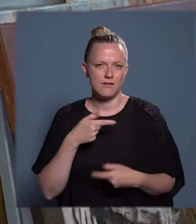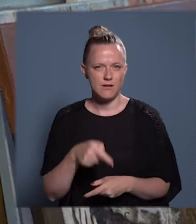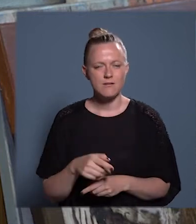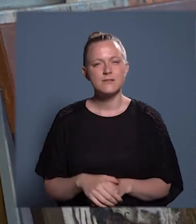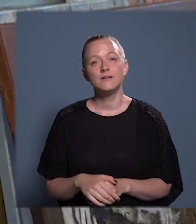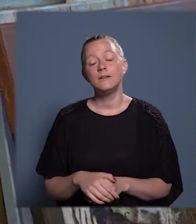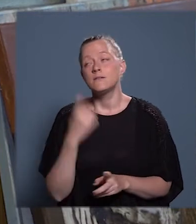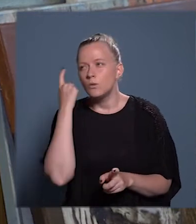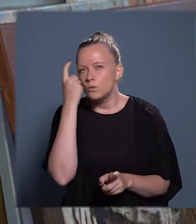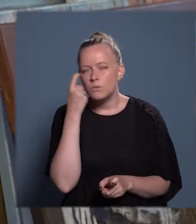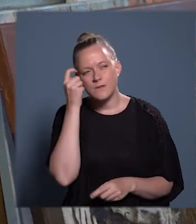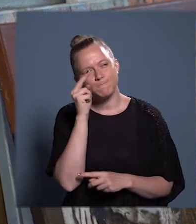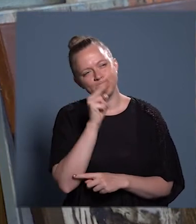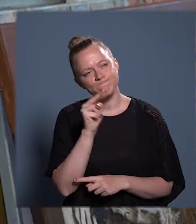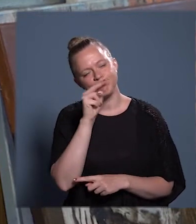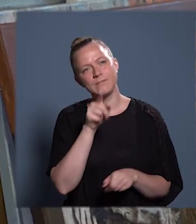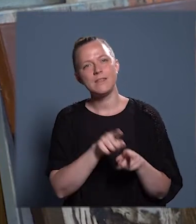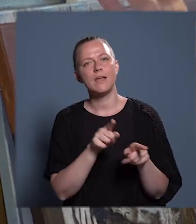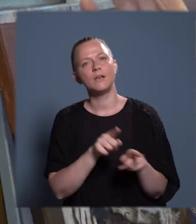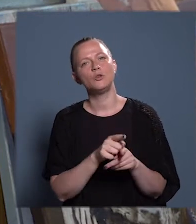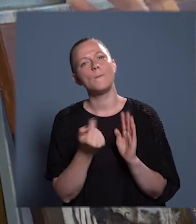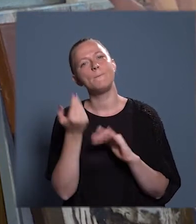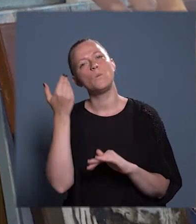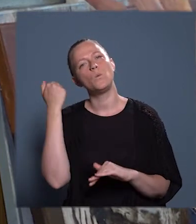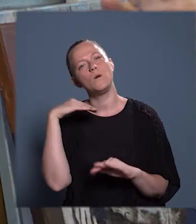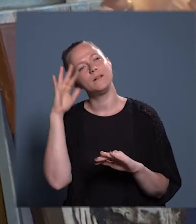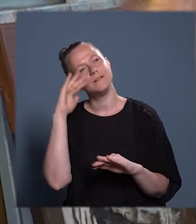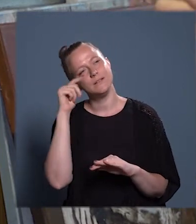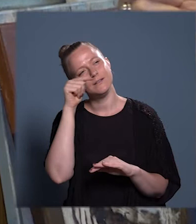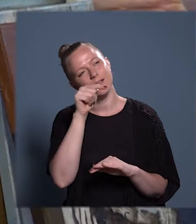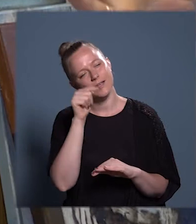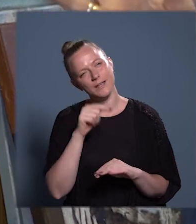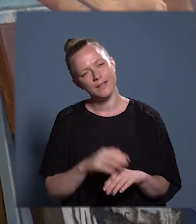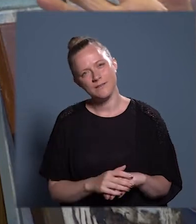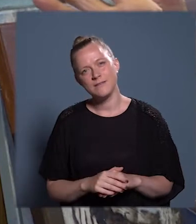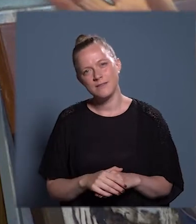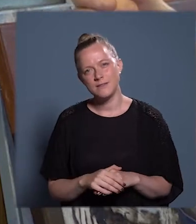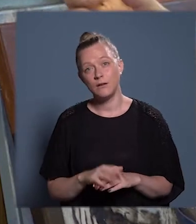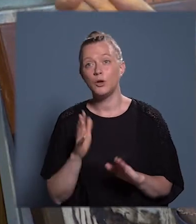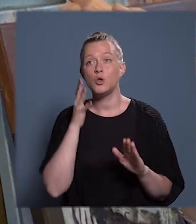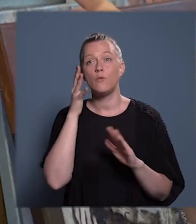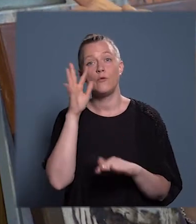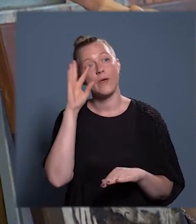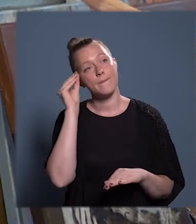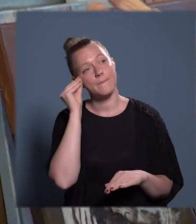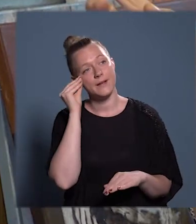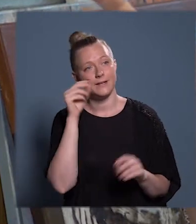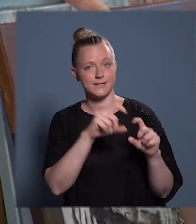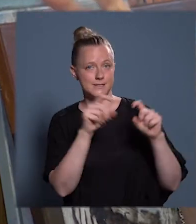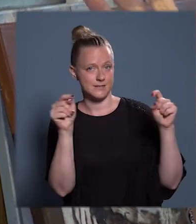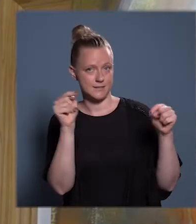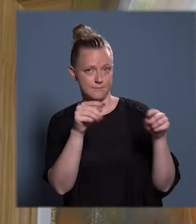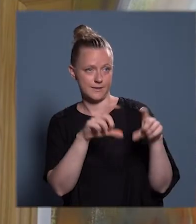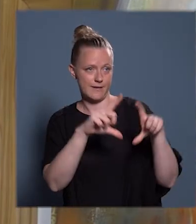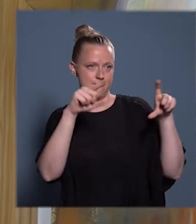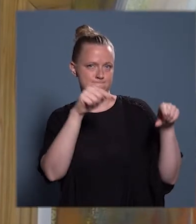mert tulajdonképpen ez egy olyan múltidézet, ugye a jövő emlékei címmel a kép,